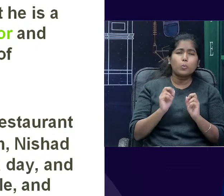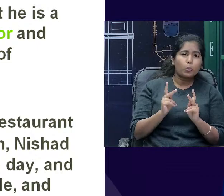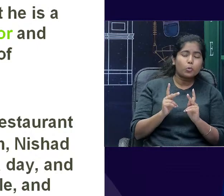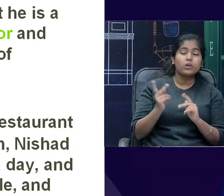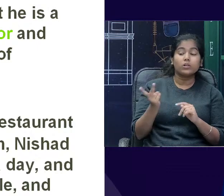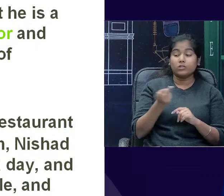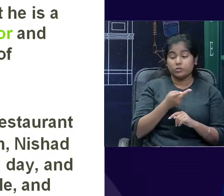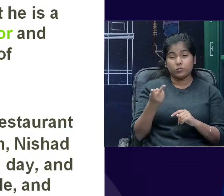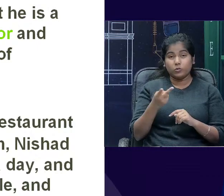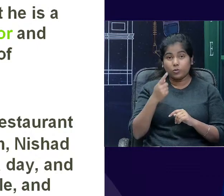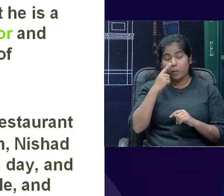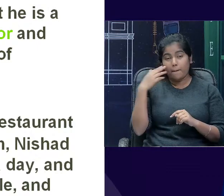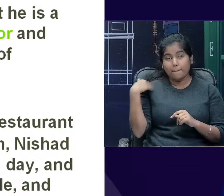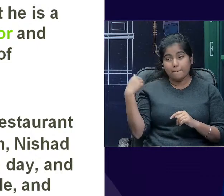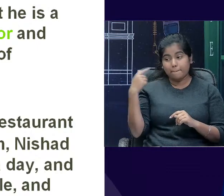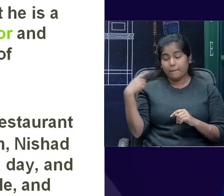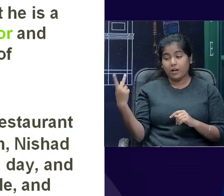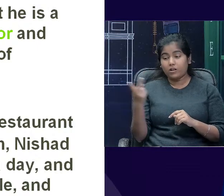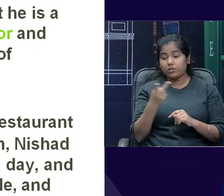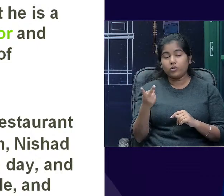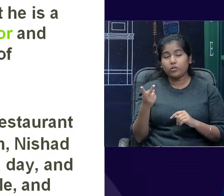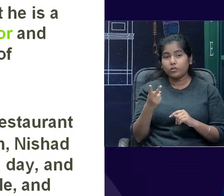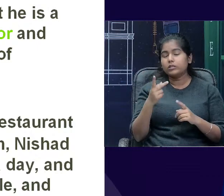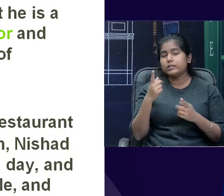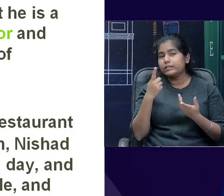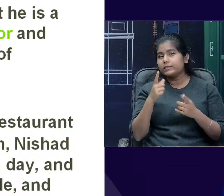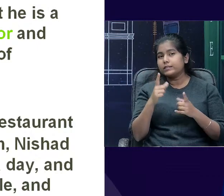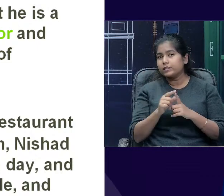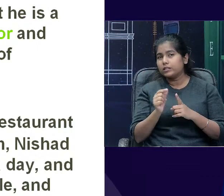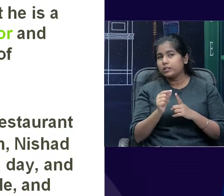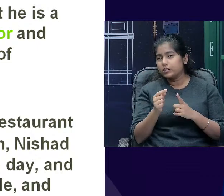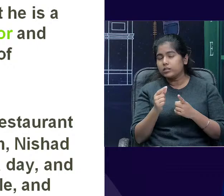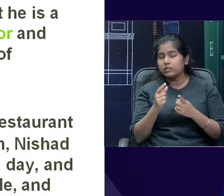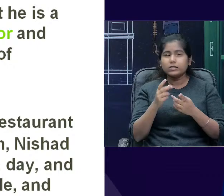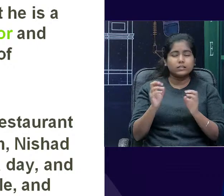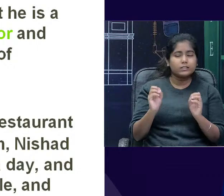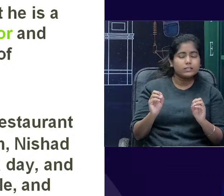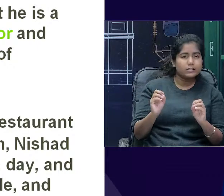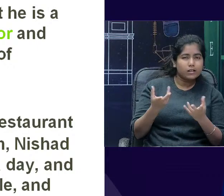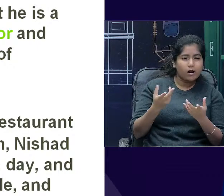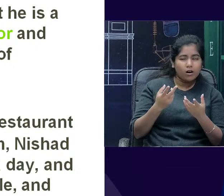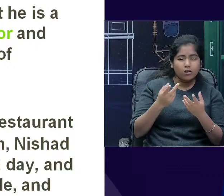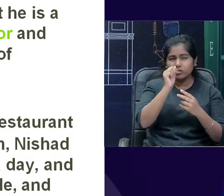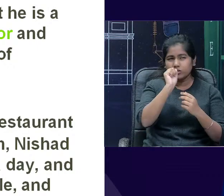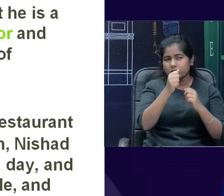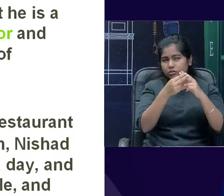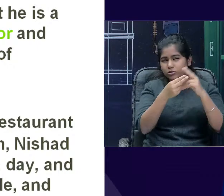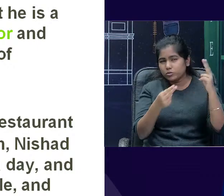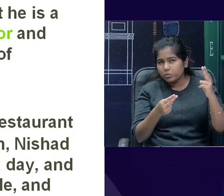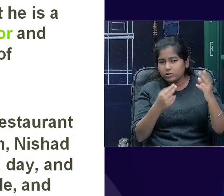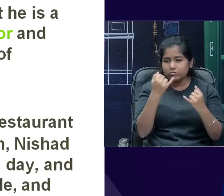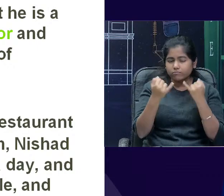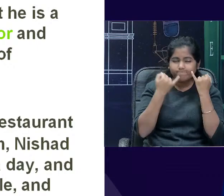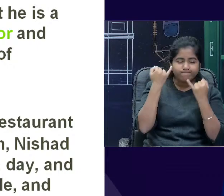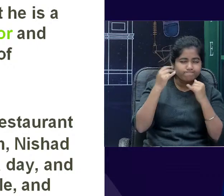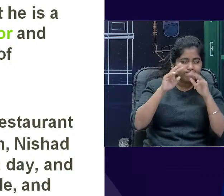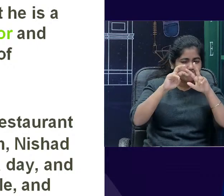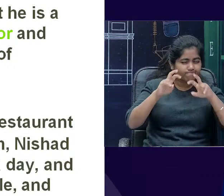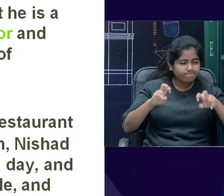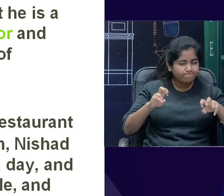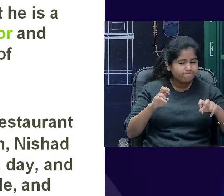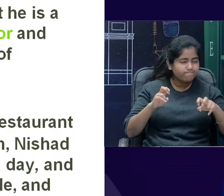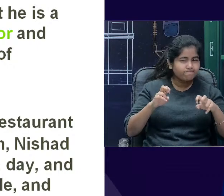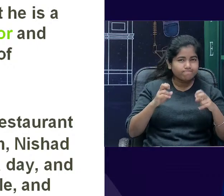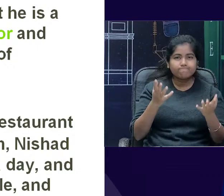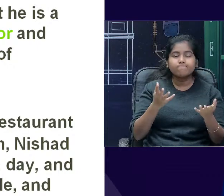साथ मिलकर they decide to play the part of detectives and investigate the matter. Okay. Nishad didn't